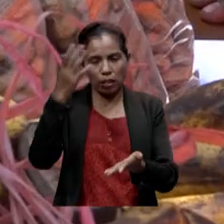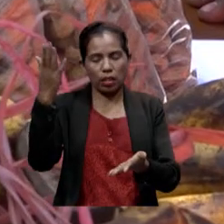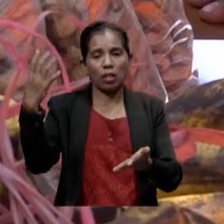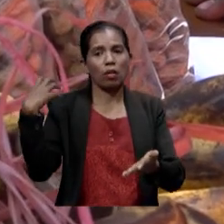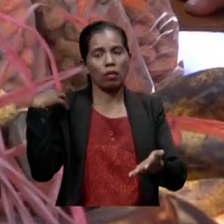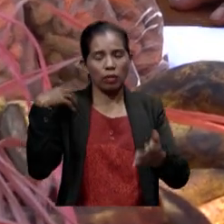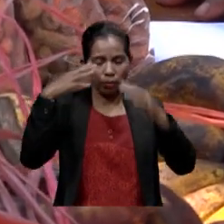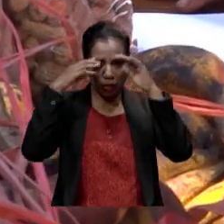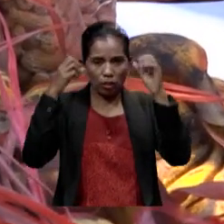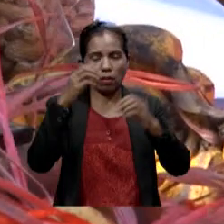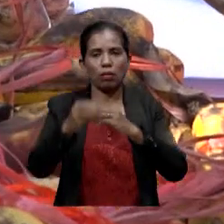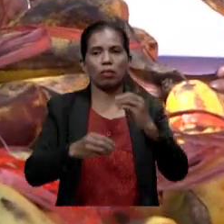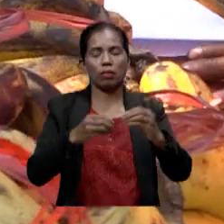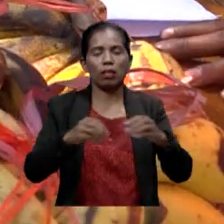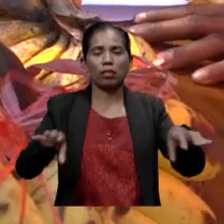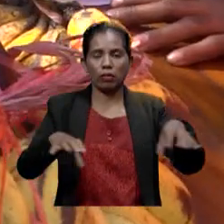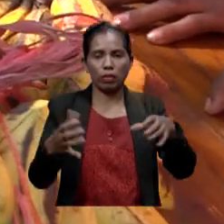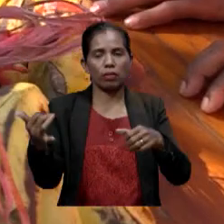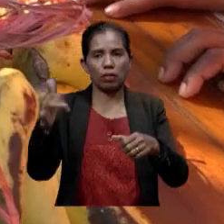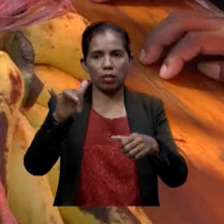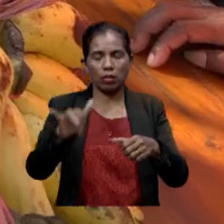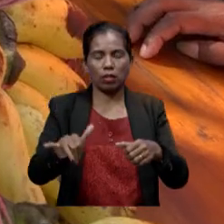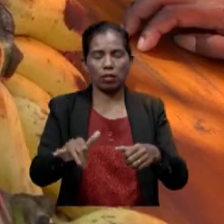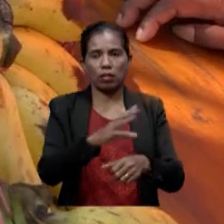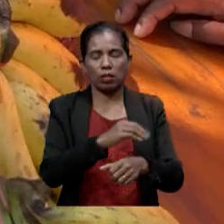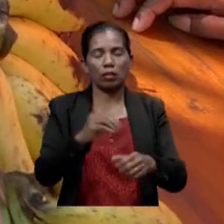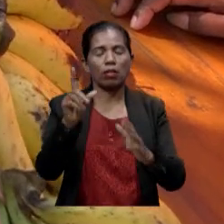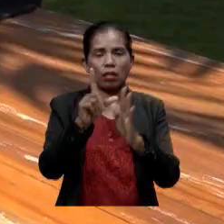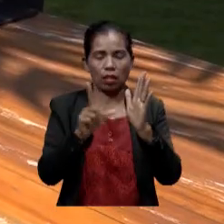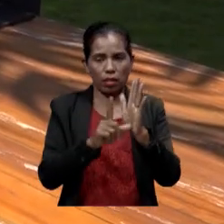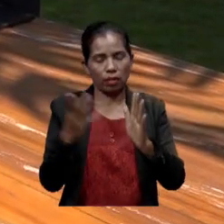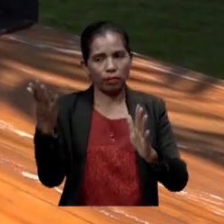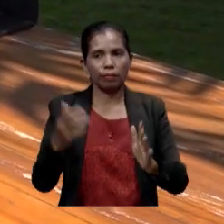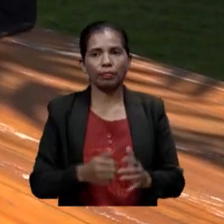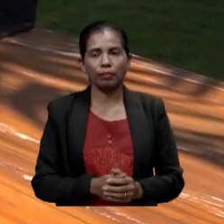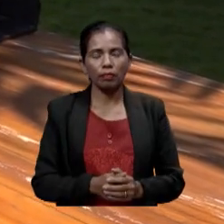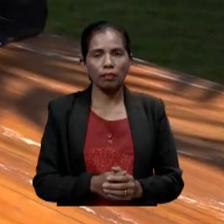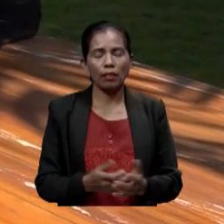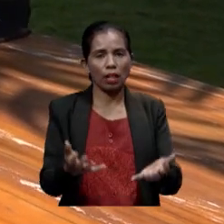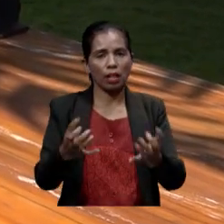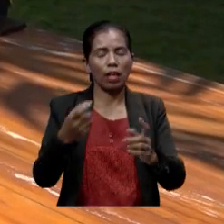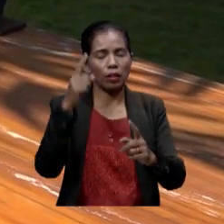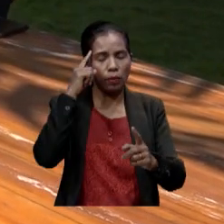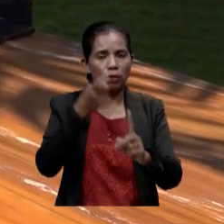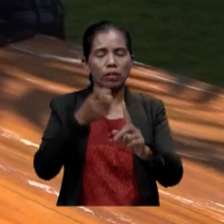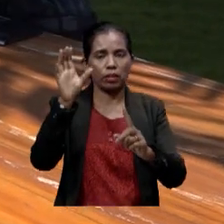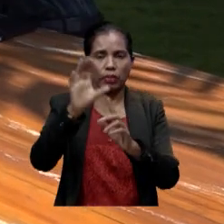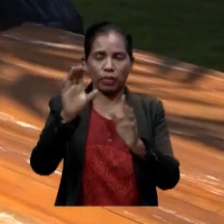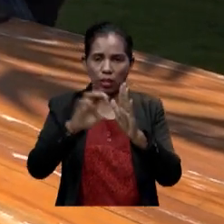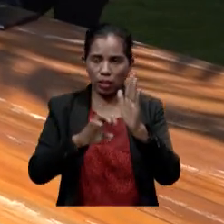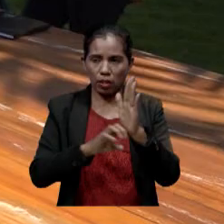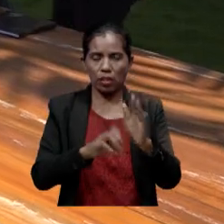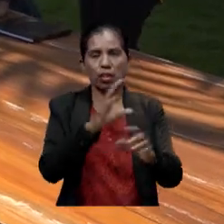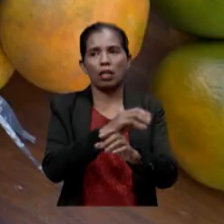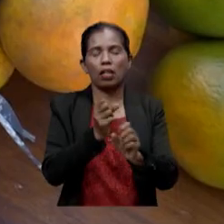Presidencial korma divisang servisu sira iha organ soberano refere. Inisiativa se festaru nemos nudar objetivu estado